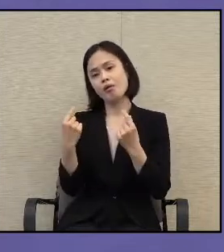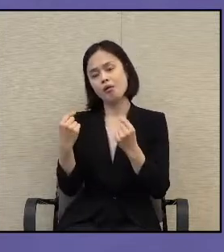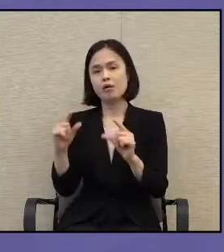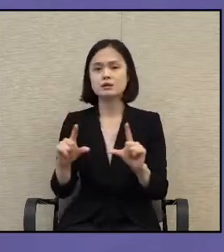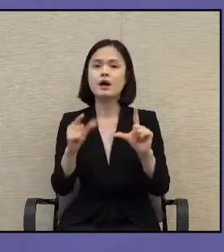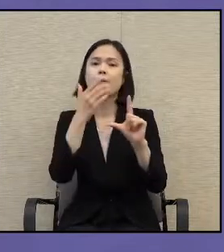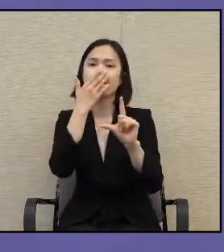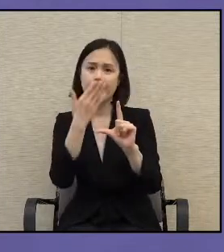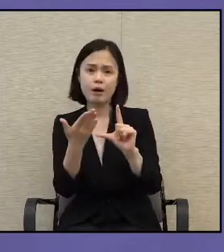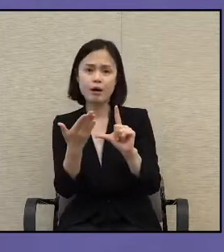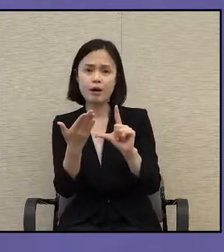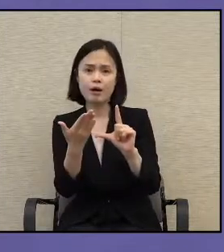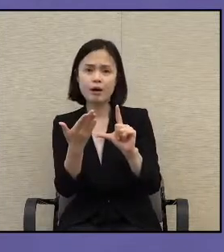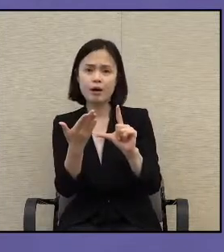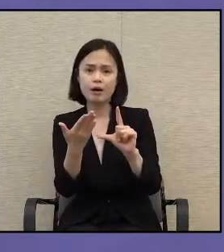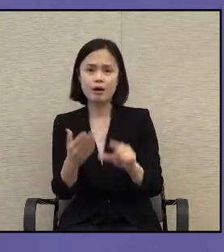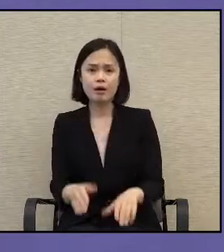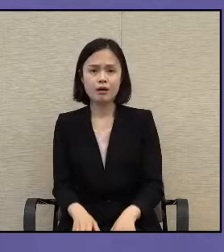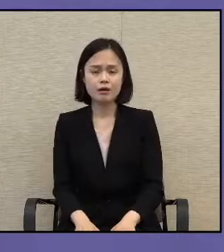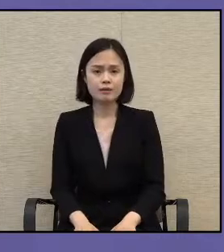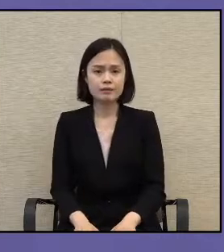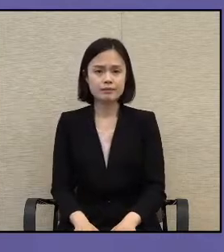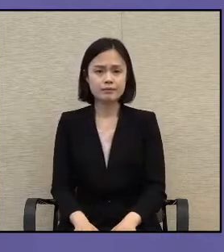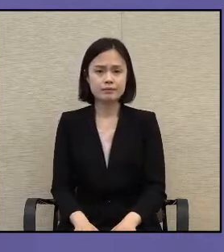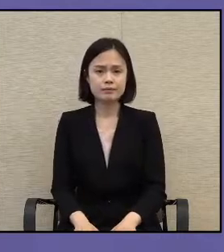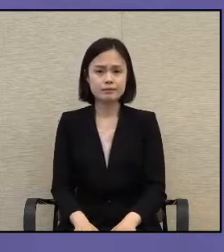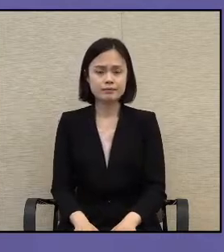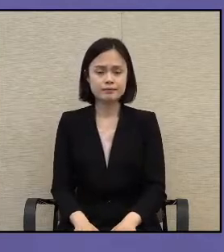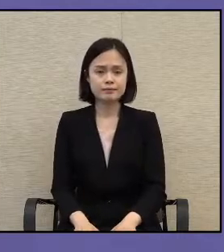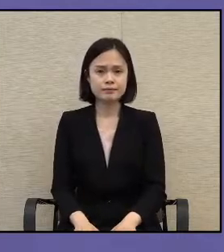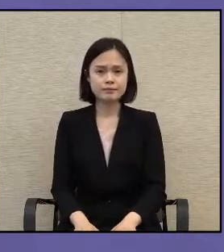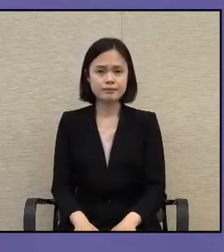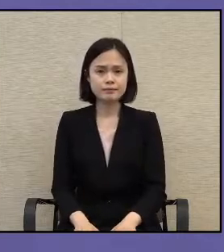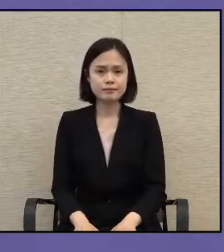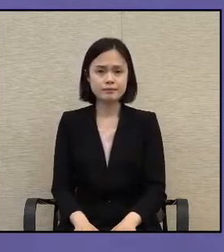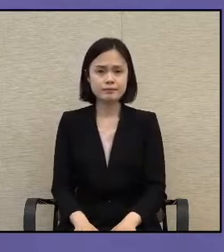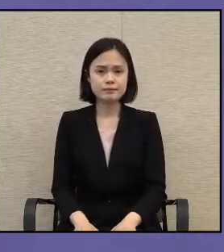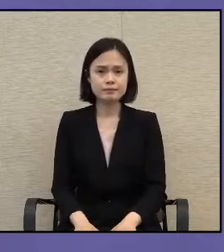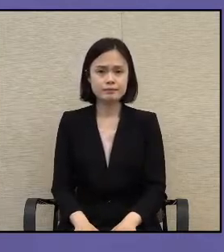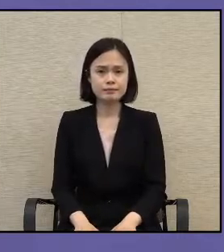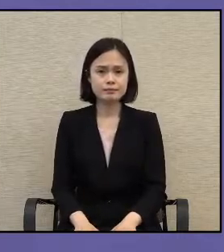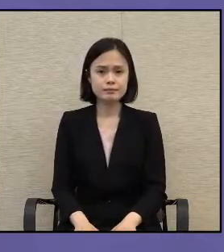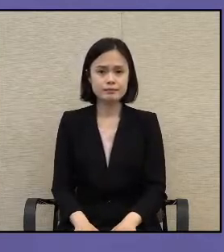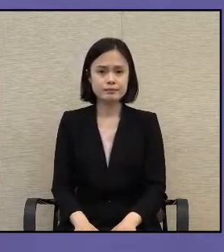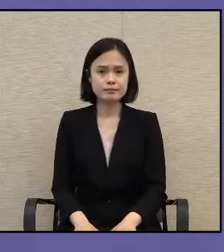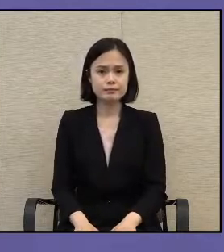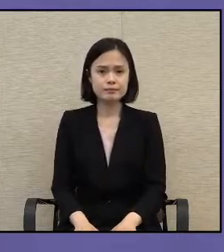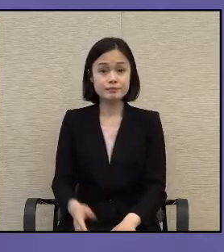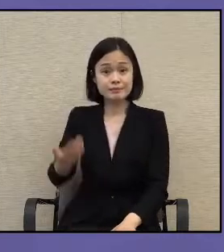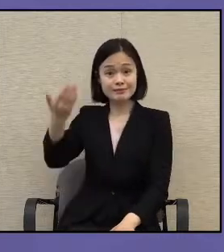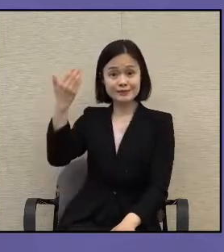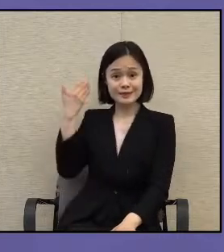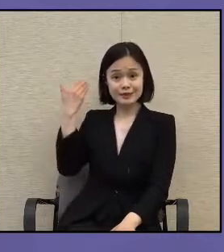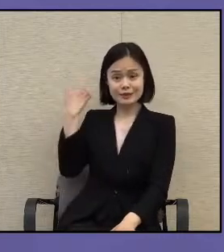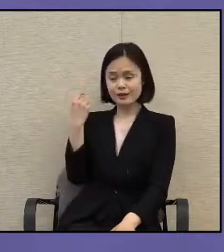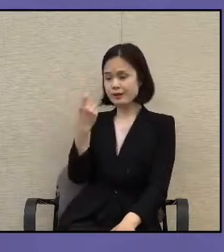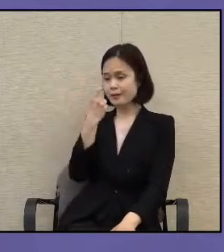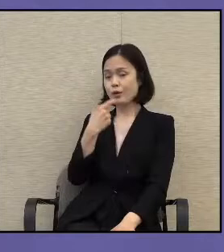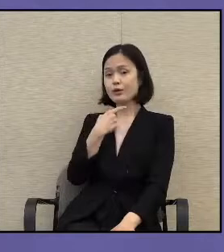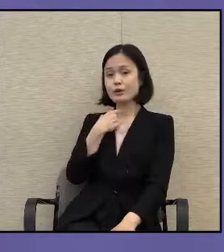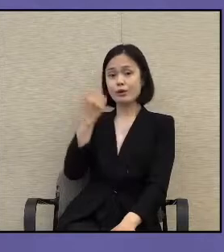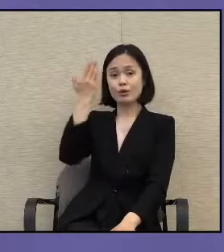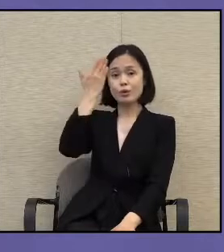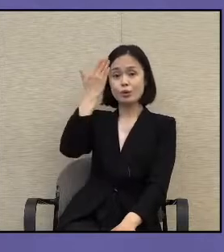이분이 가지게 된 여러 가지 상태들은 중에서 그게 이전에 받았던 교육 수준에 의한 여러